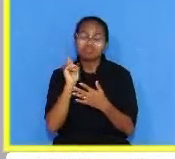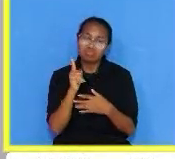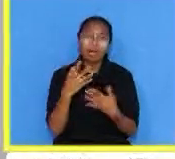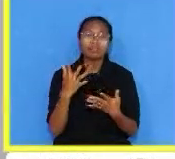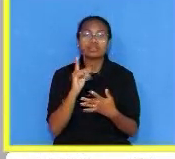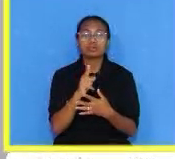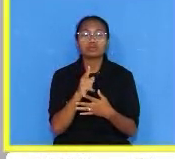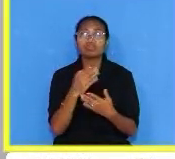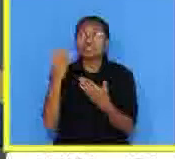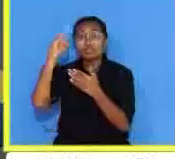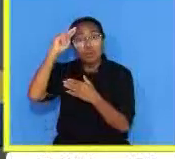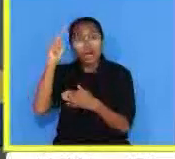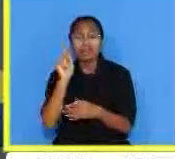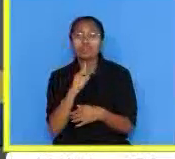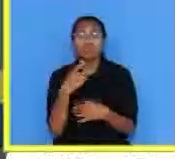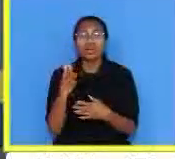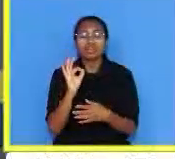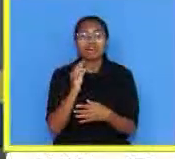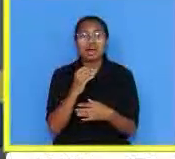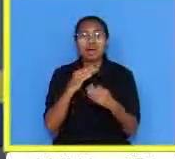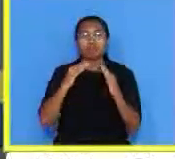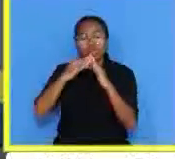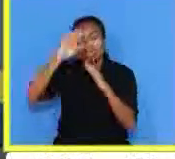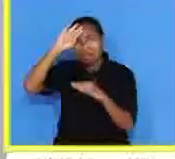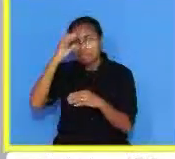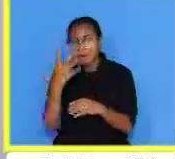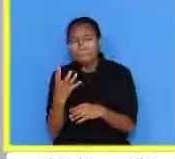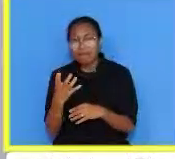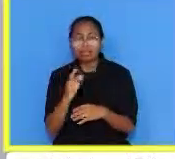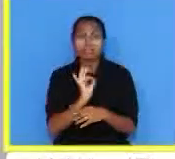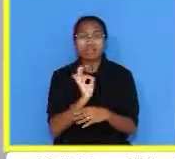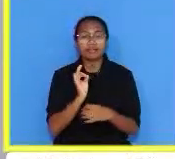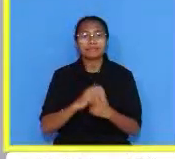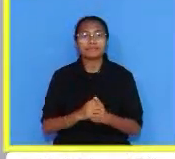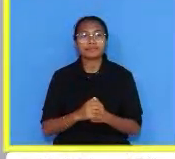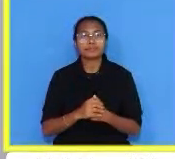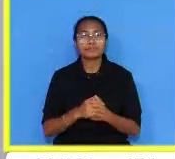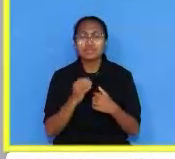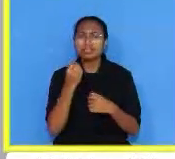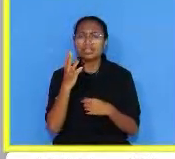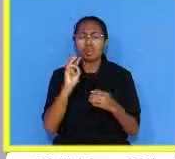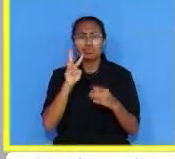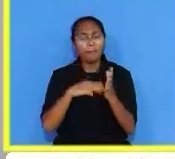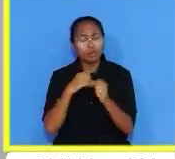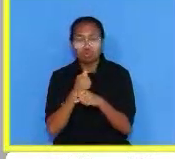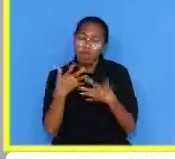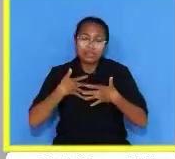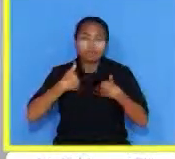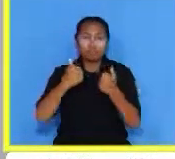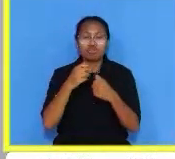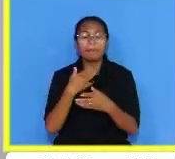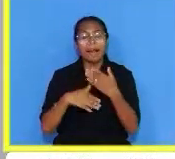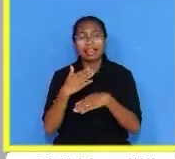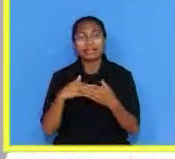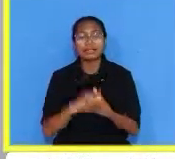menimbulkan Gejala. sakit yang parah Ya, ya. gejala yang parah. Begitu. Sekitar 2 minggu itu sudah sembuh.